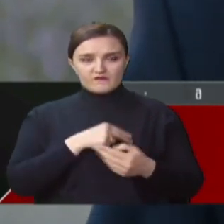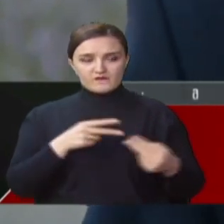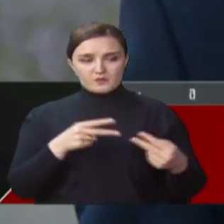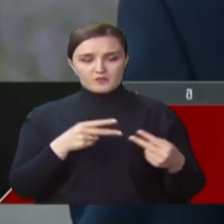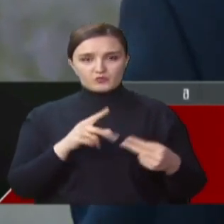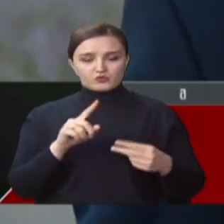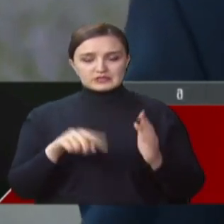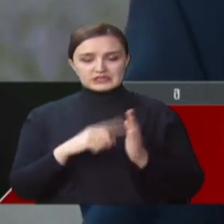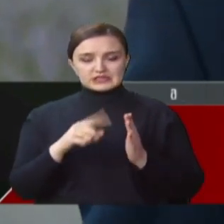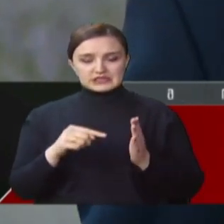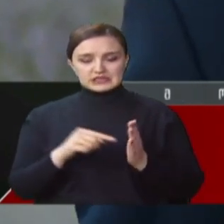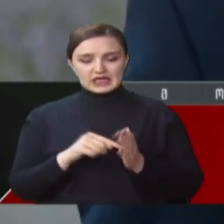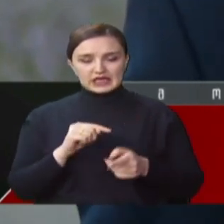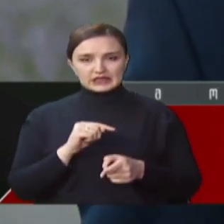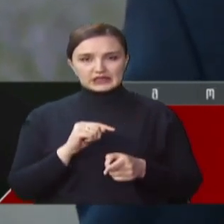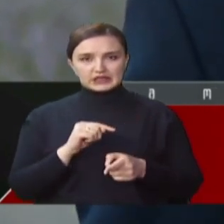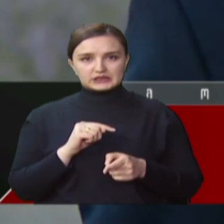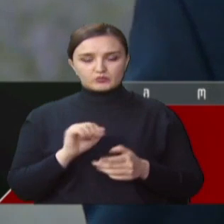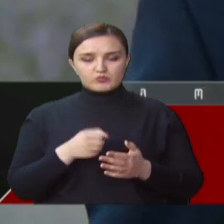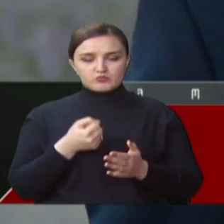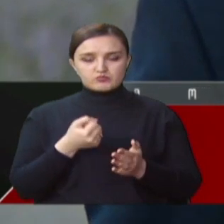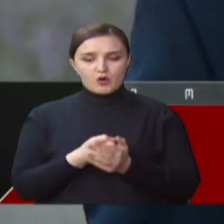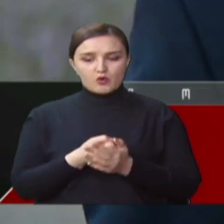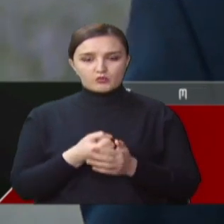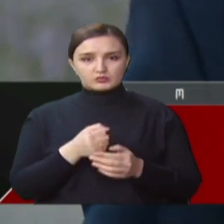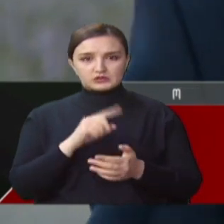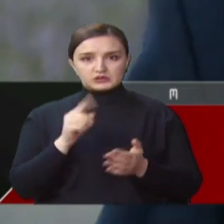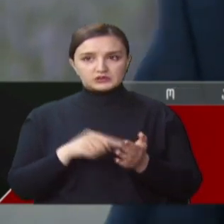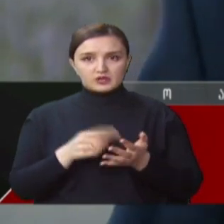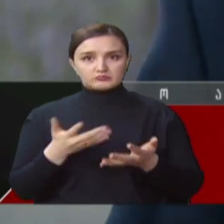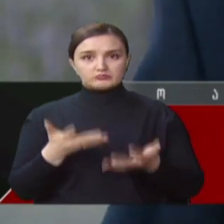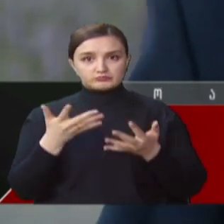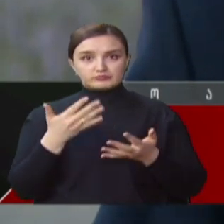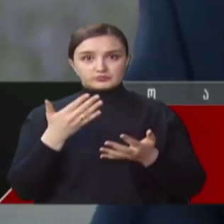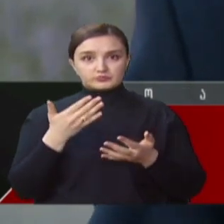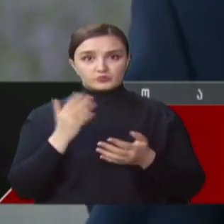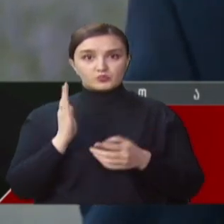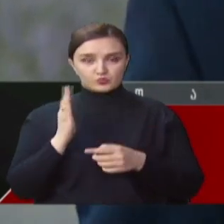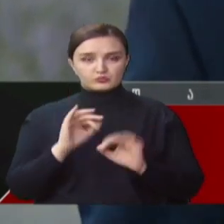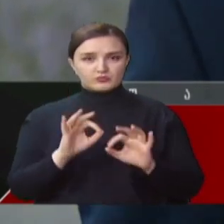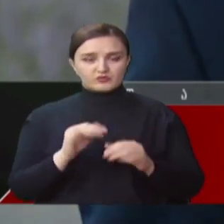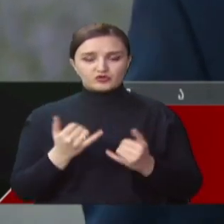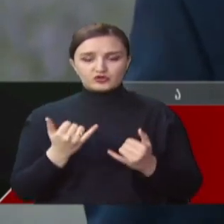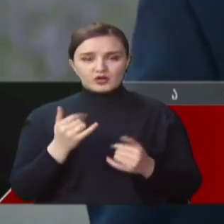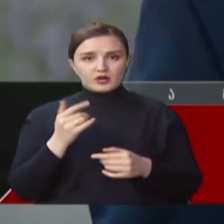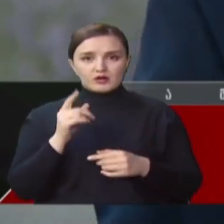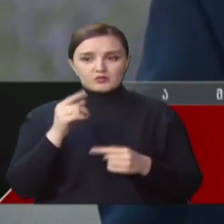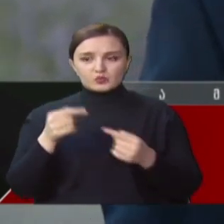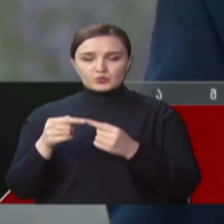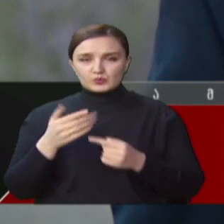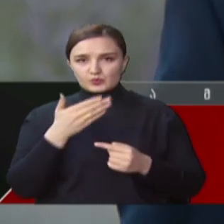რომ საკითხის ბოლომდე ამოწურვამდე თავი შევიკავოთ მსჯელობისაგან. ერთადერთი რაც